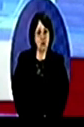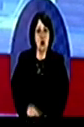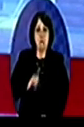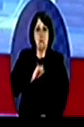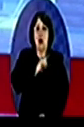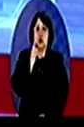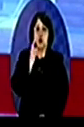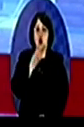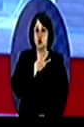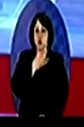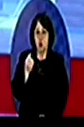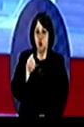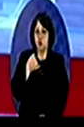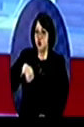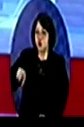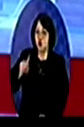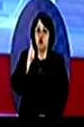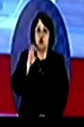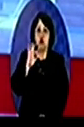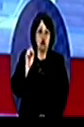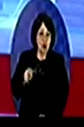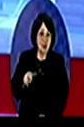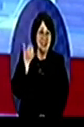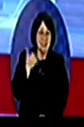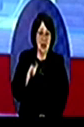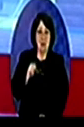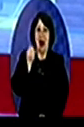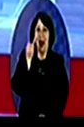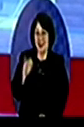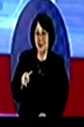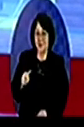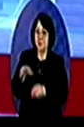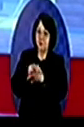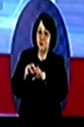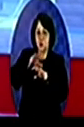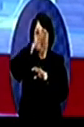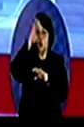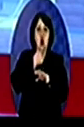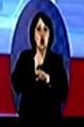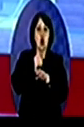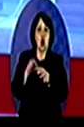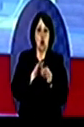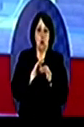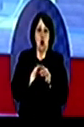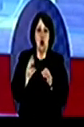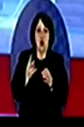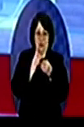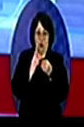Баян хөшүүний хөтөлбөрчмийн зарим айл нэгдсэн улс дулааны шугамд холбогдлоо. Ингэснээр нүүрс төлөө хэрэглэхгүй байшингаа халаах боломжтой өрхийн